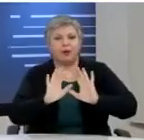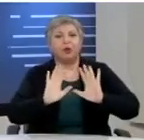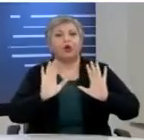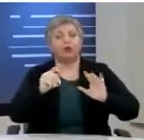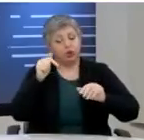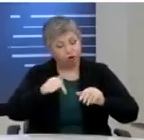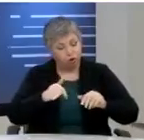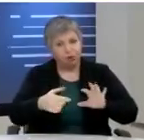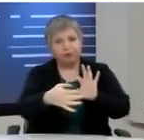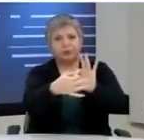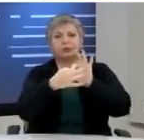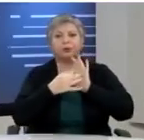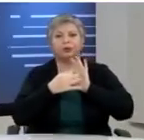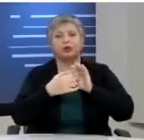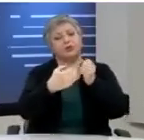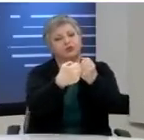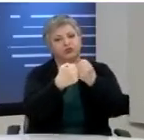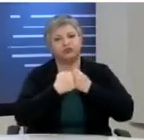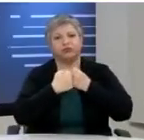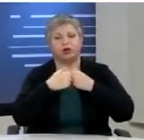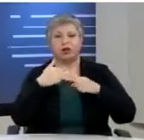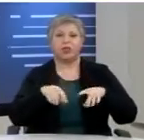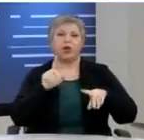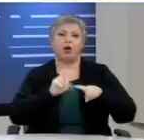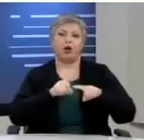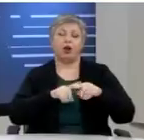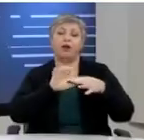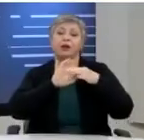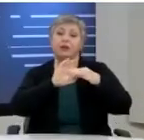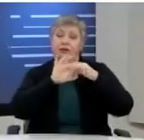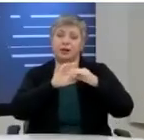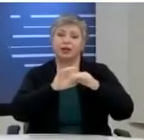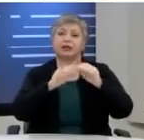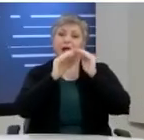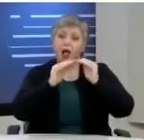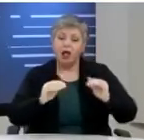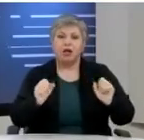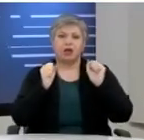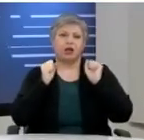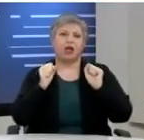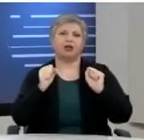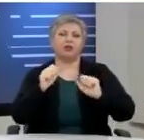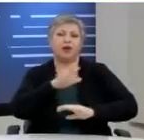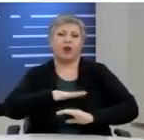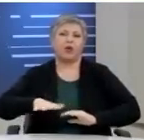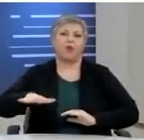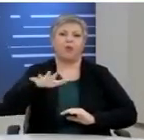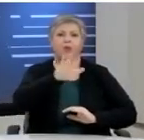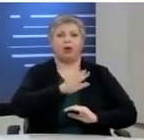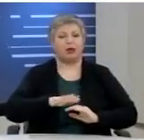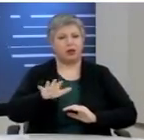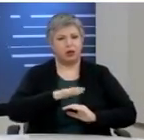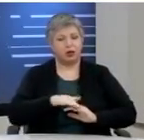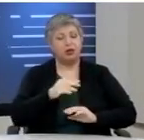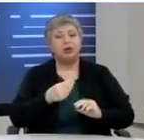Γίνεται ένα συμπαραστάτης της Ελλάδας για τη συνεργασία, την ειρήνη και την ασφάλεια στην περιοχή. Και βεβαίως, ίσως και